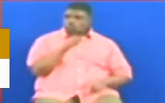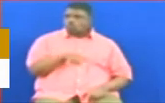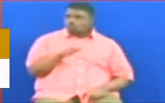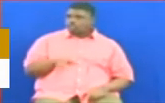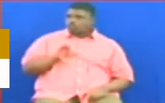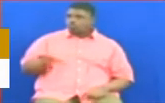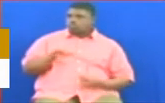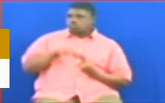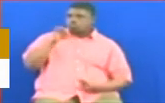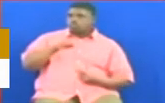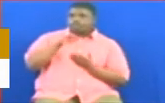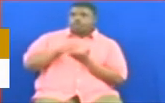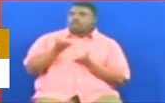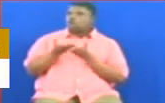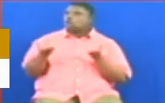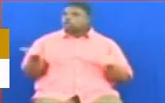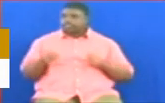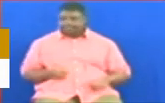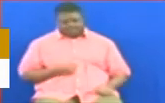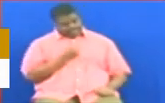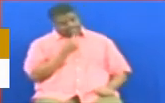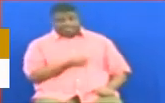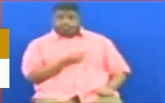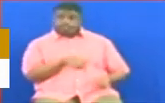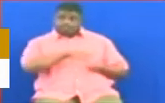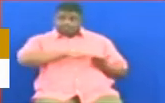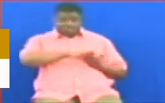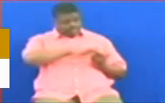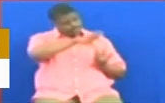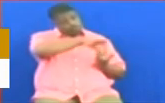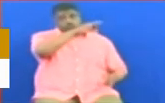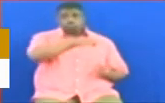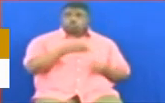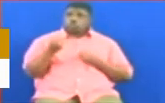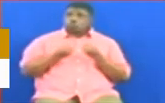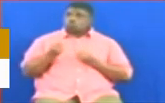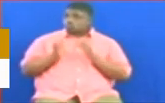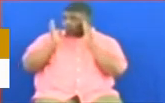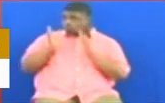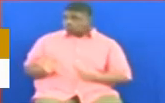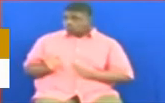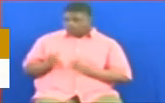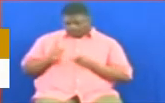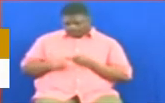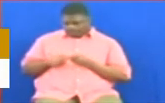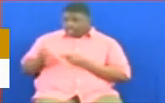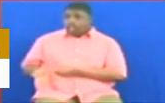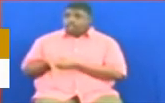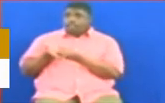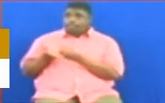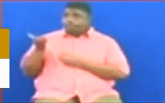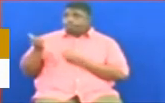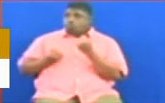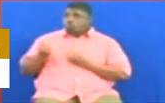wateuliwe mahala popote, lakini tunachosema msingi wa uteuzi wa wakurugenzi wakuu na naibu mkurugenzi mkuu wa mamlaka unatokana